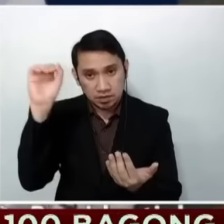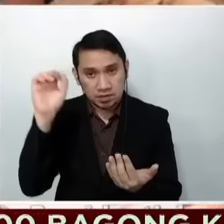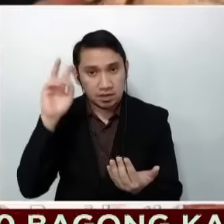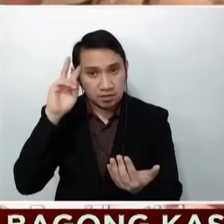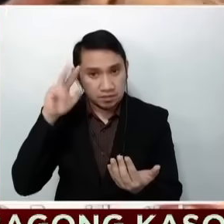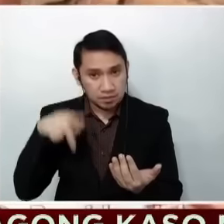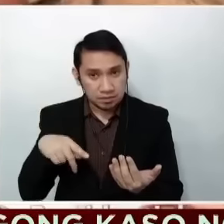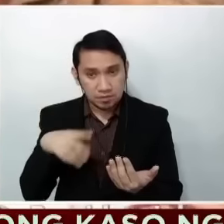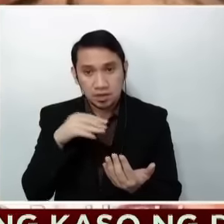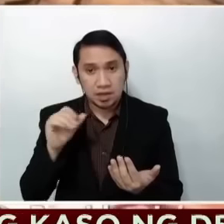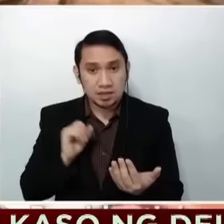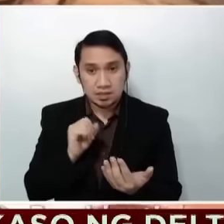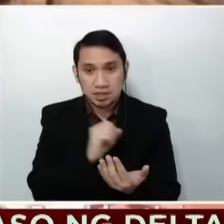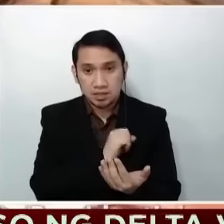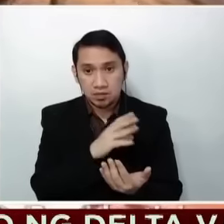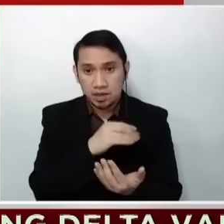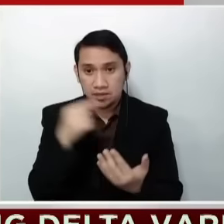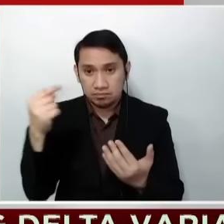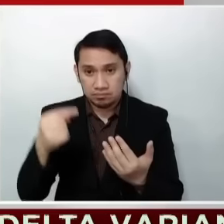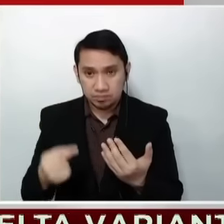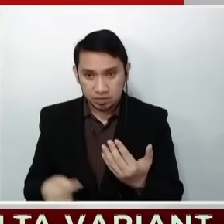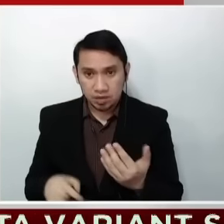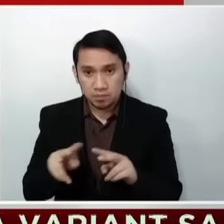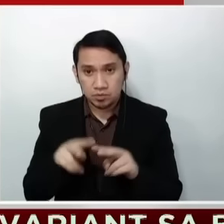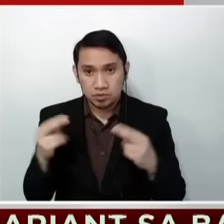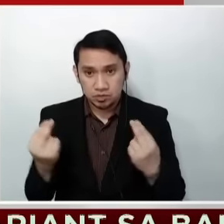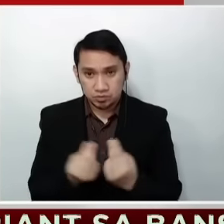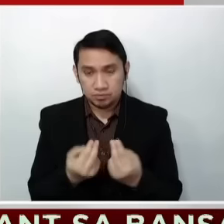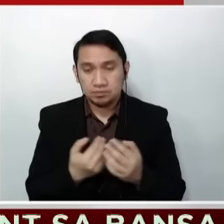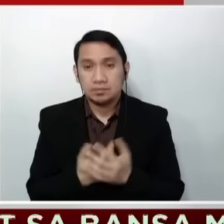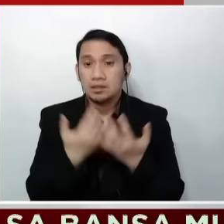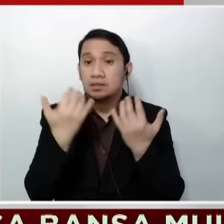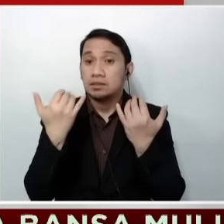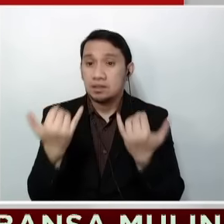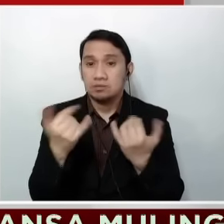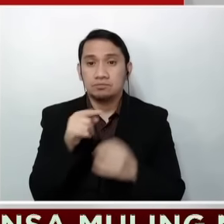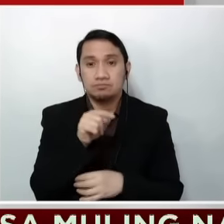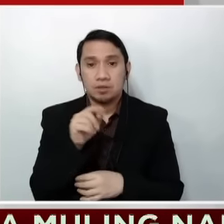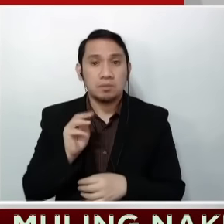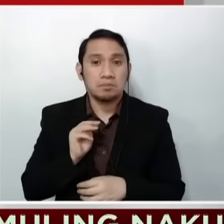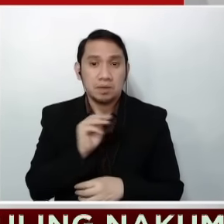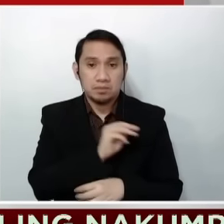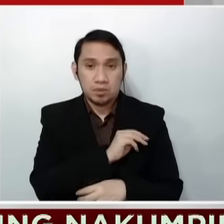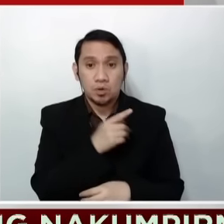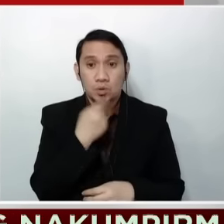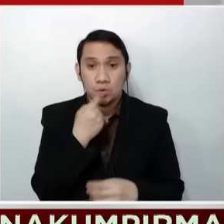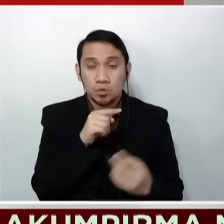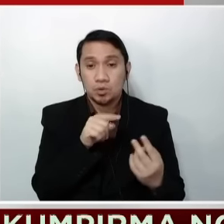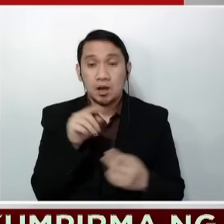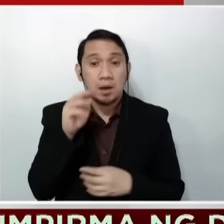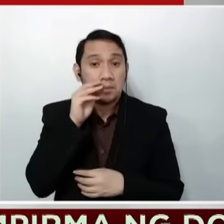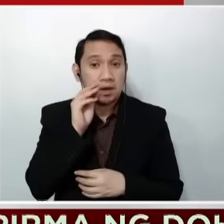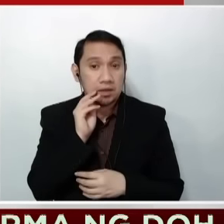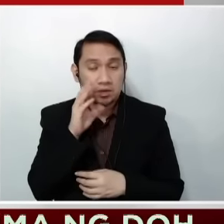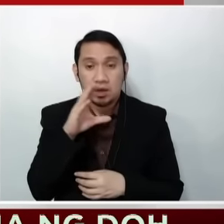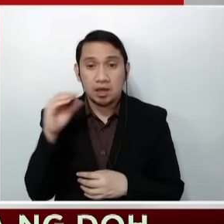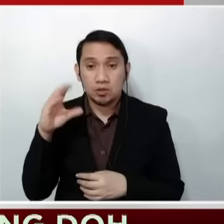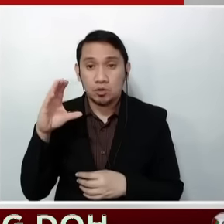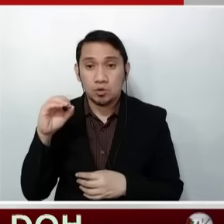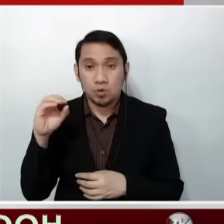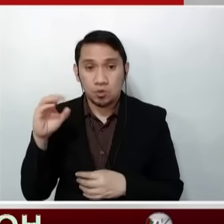vice-presidente, senador at iba pang pwesto. Sa ngayon anya, miyembro pa rin ng partido sina Senador Manny Pacquiao at Coco Pimentel